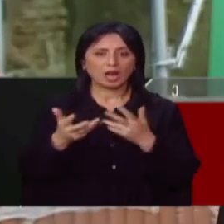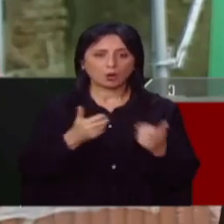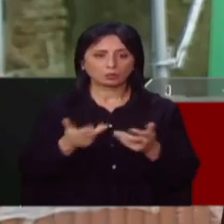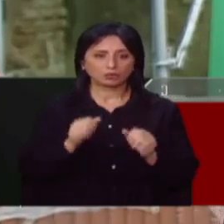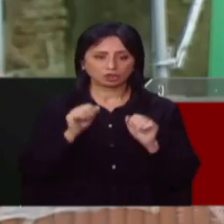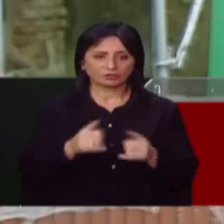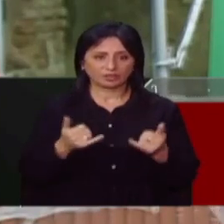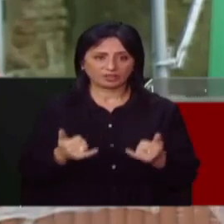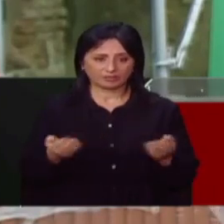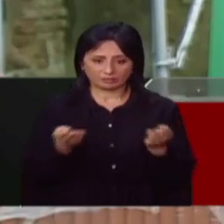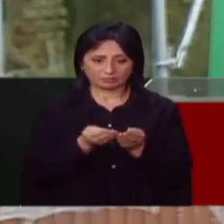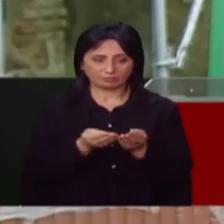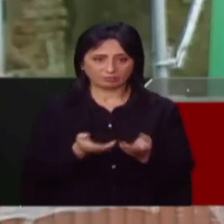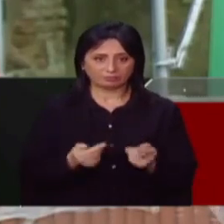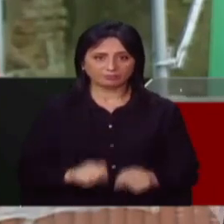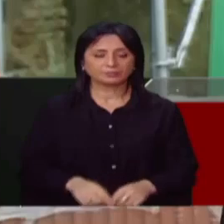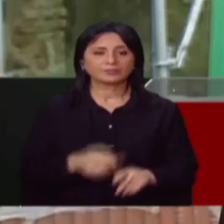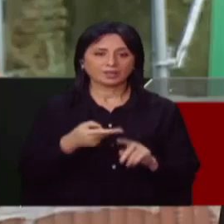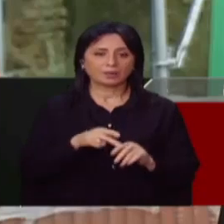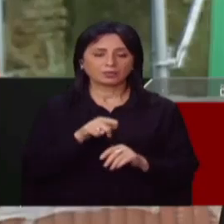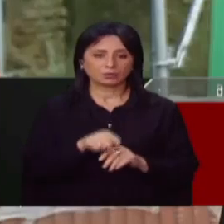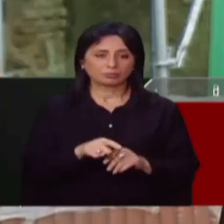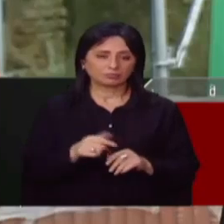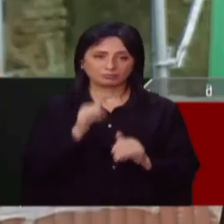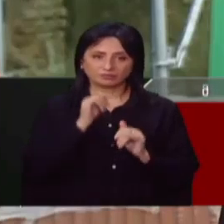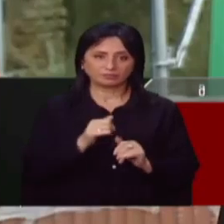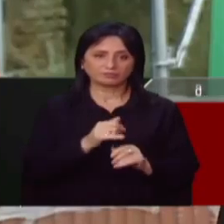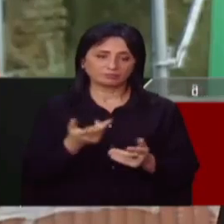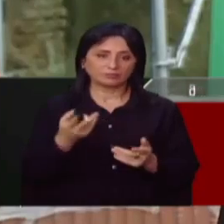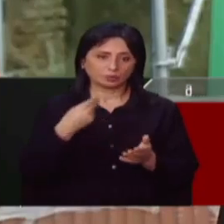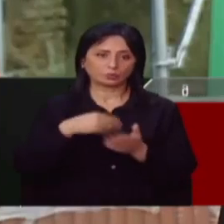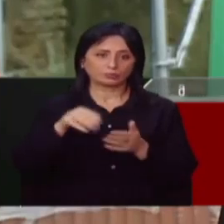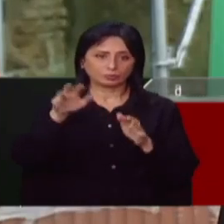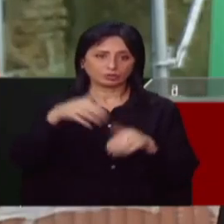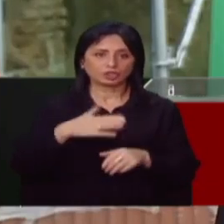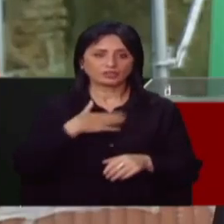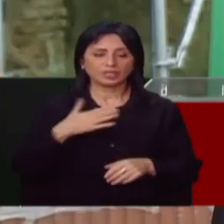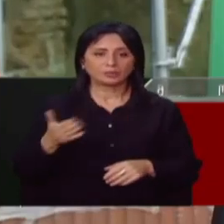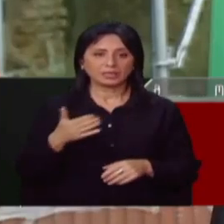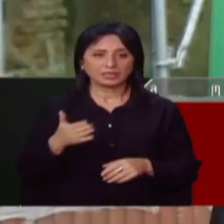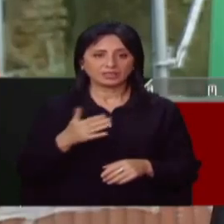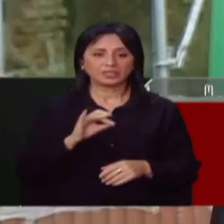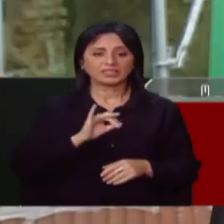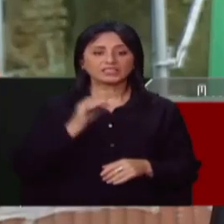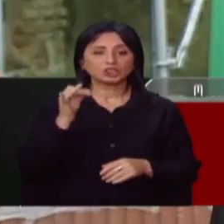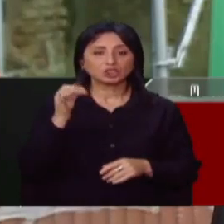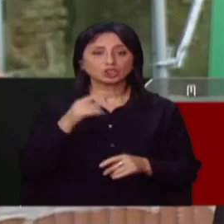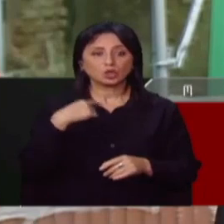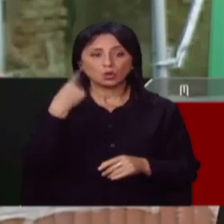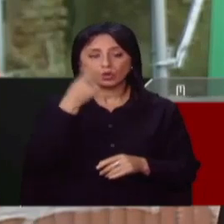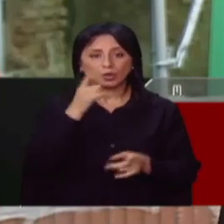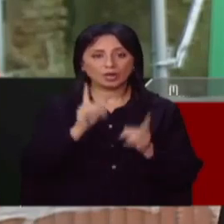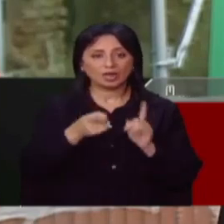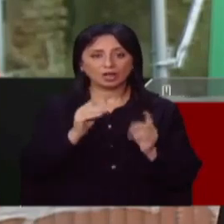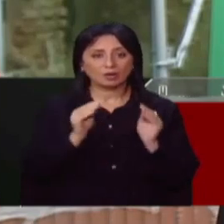რომელიც შეგვიძლია დღეს დავაპაროთ ამას. ამიტომ აქედან გამომდინარე, ჩვენი მხრიდან ისტორიული